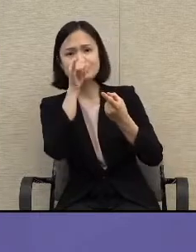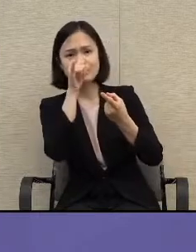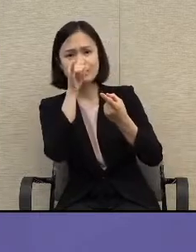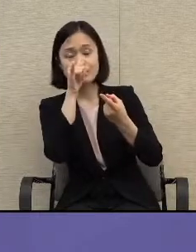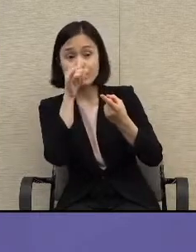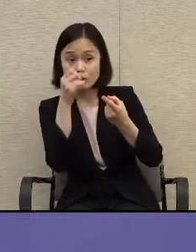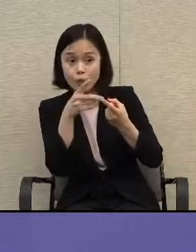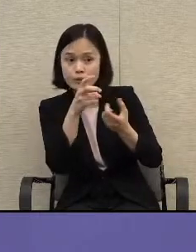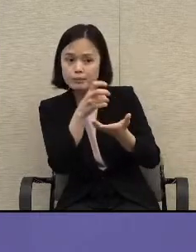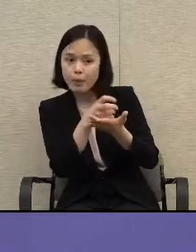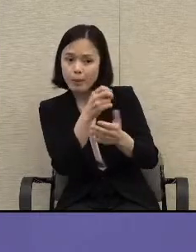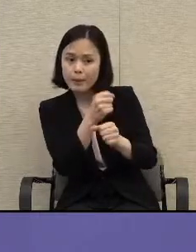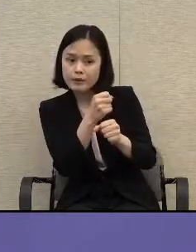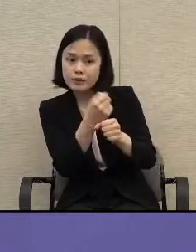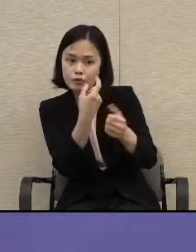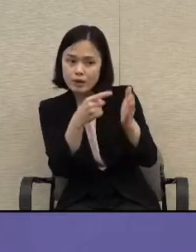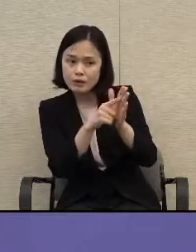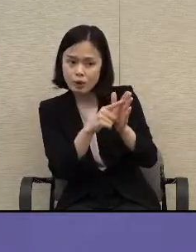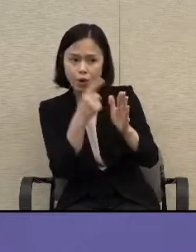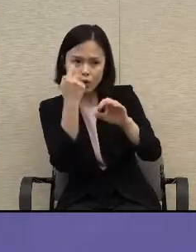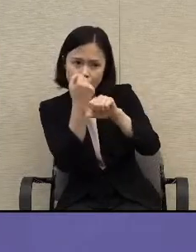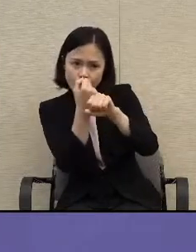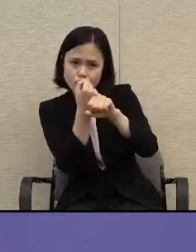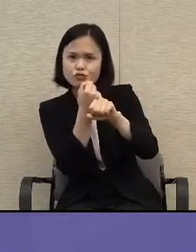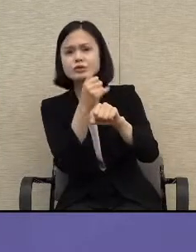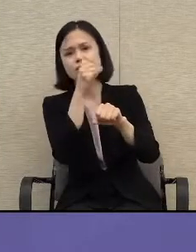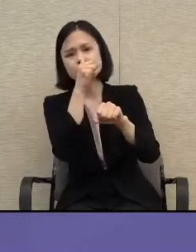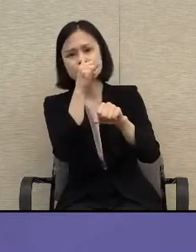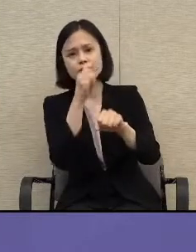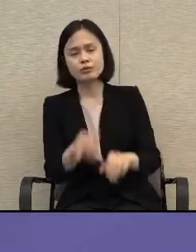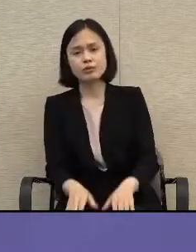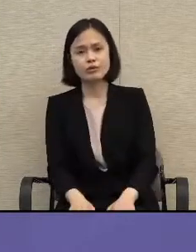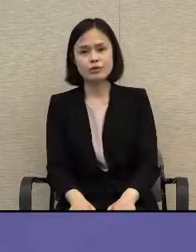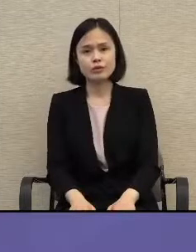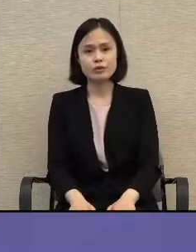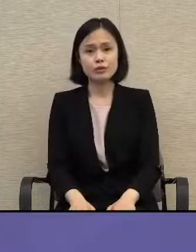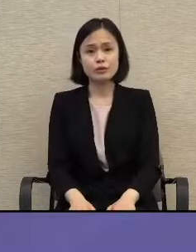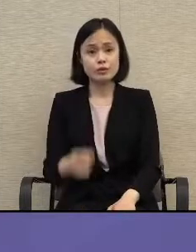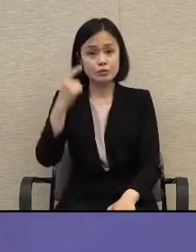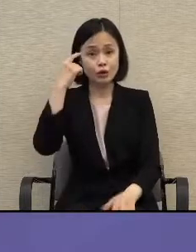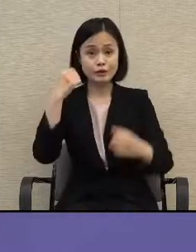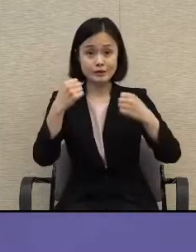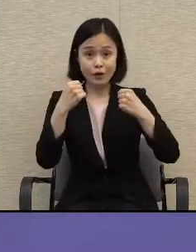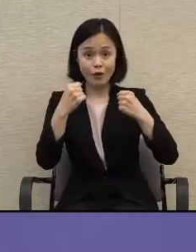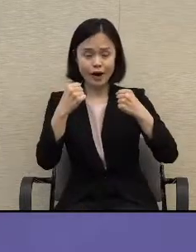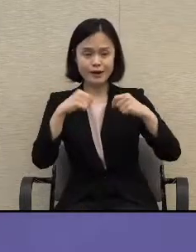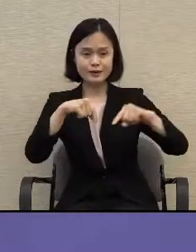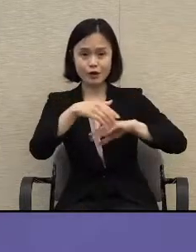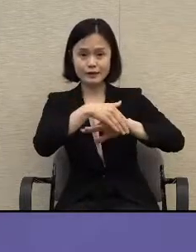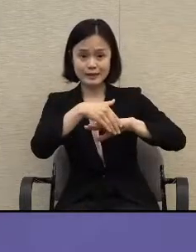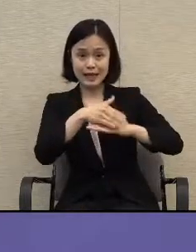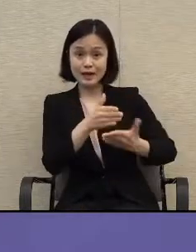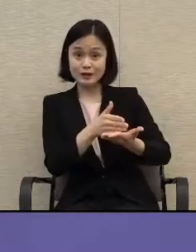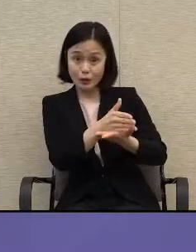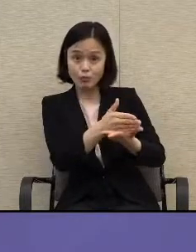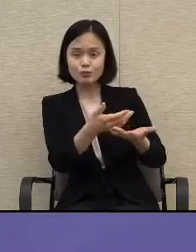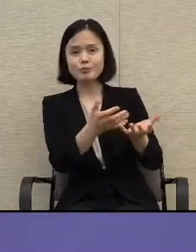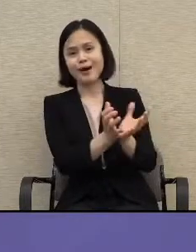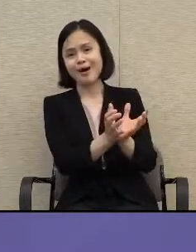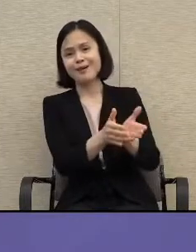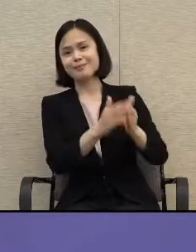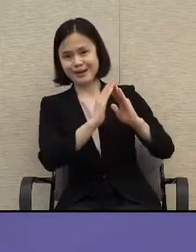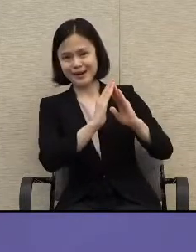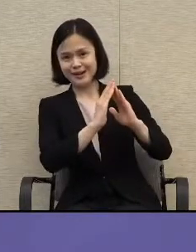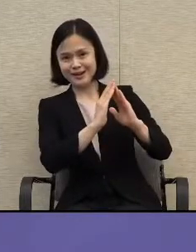왔습니다. 2020년에 정신과 정책국이 이제 신설이 되면서 정신건강 정책이 사실 영역들이 상당히